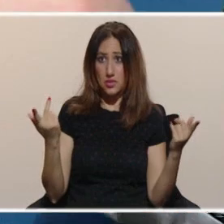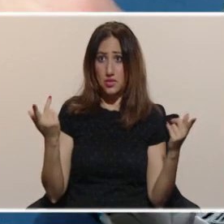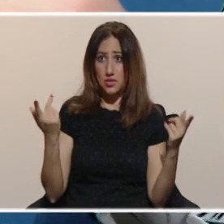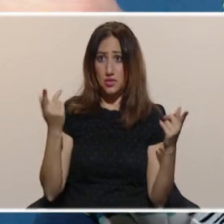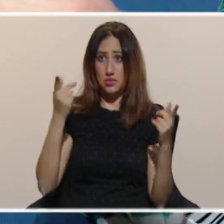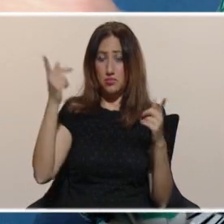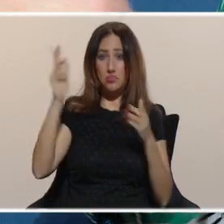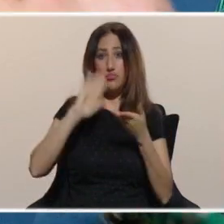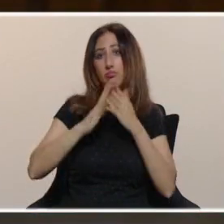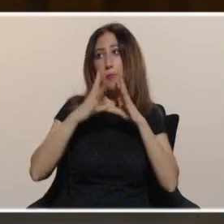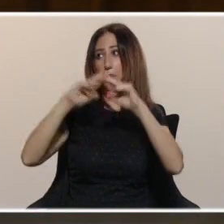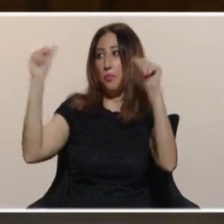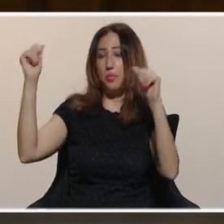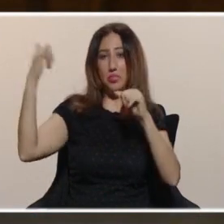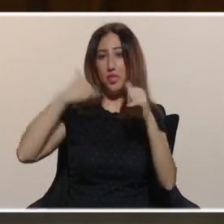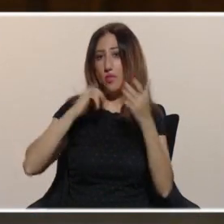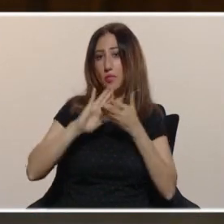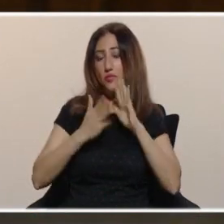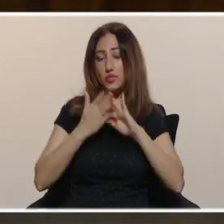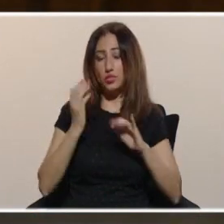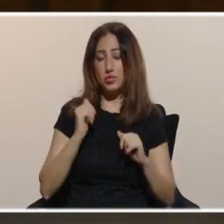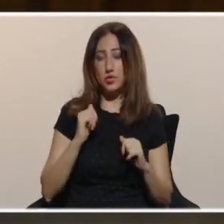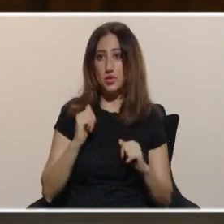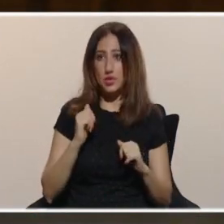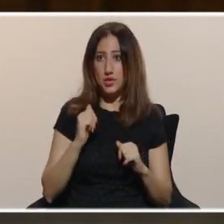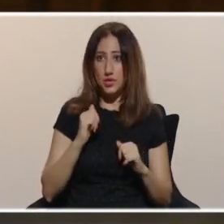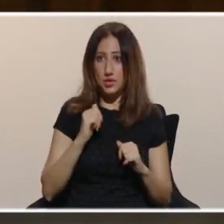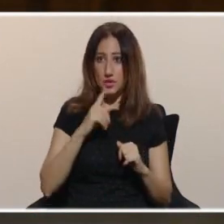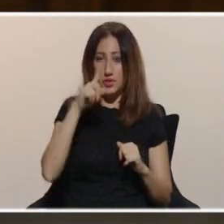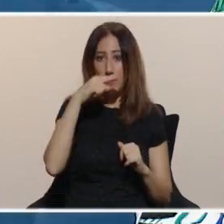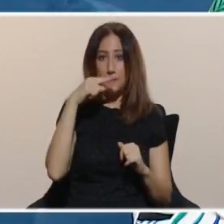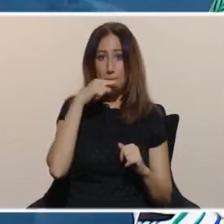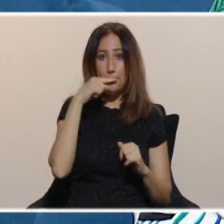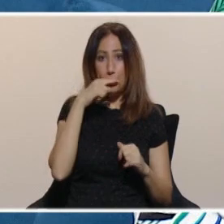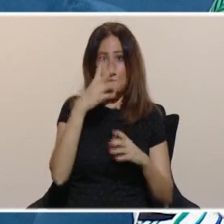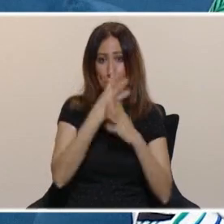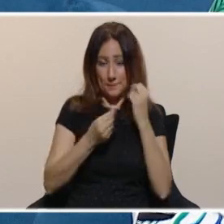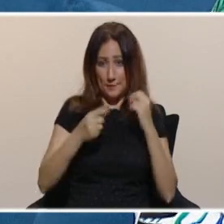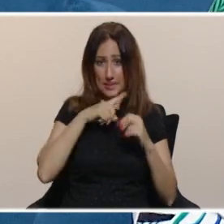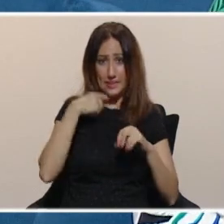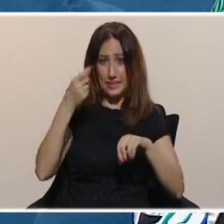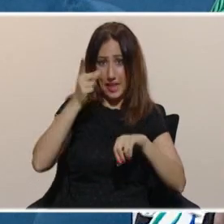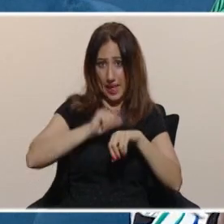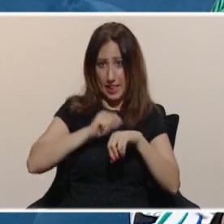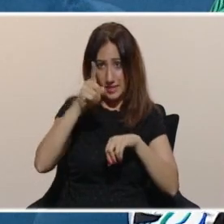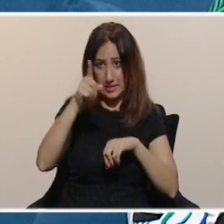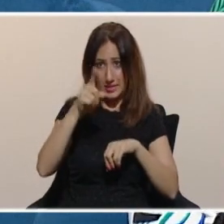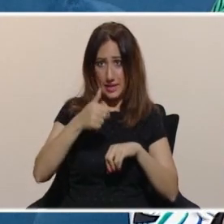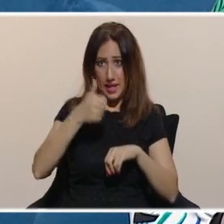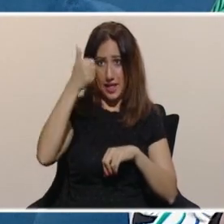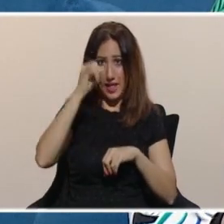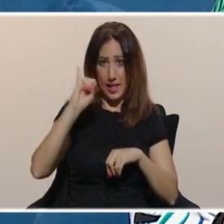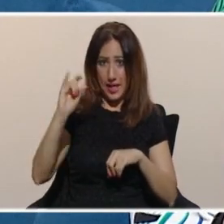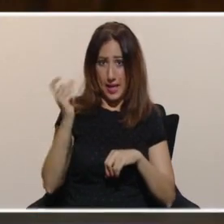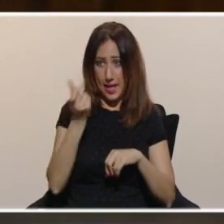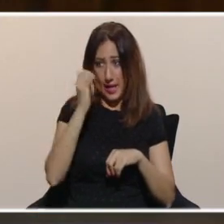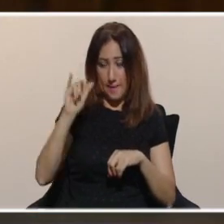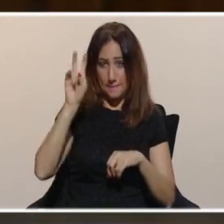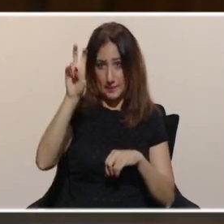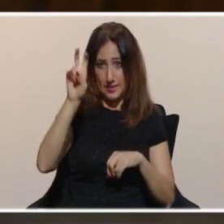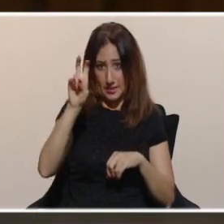هما بيختفوا. طيب بنت خالتك اظن الفنانه امينه خليل سالت عليكي وانت عيانه؟ لا طب ليه؟ دي